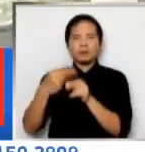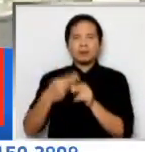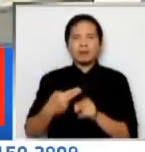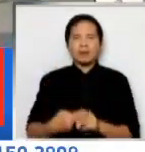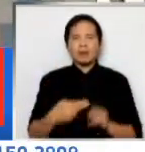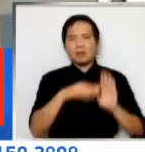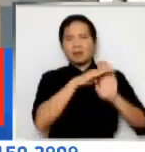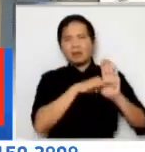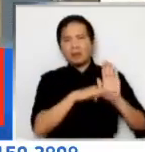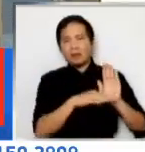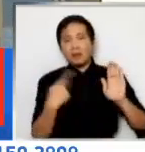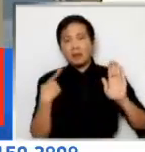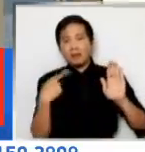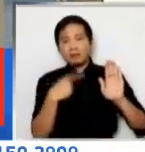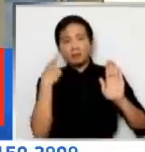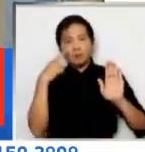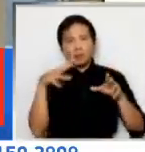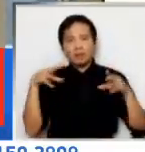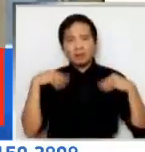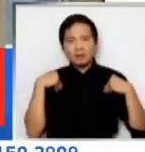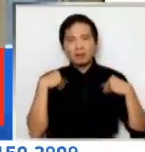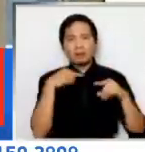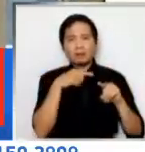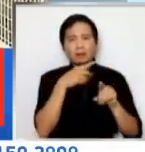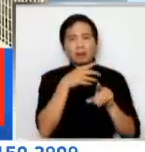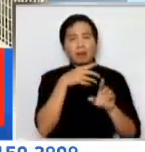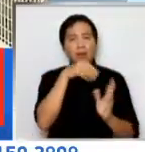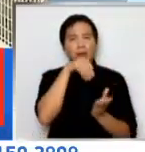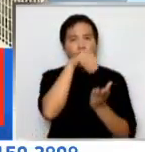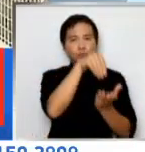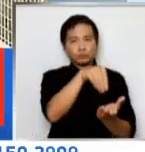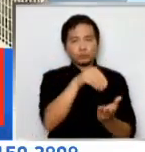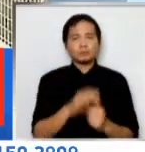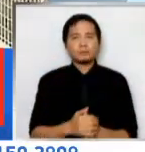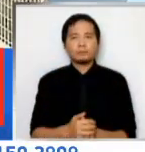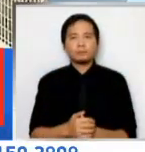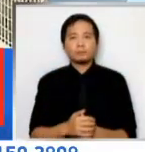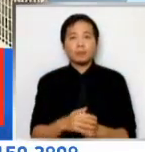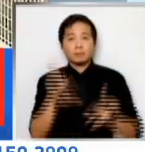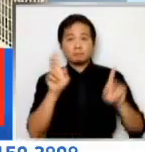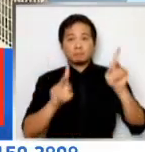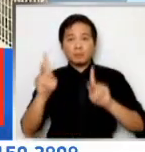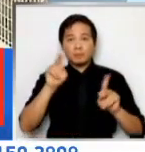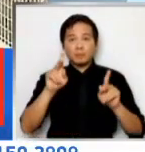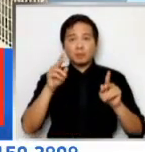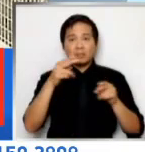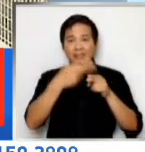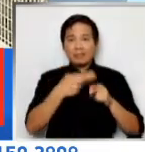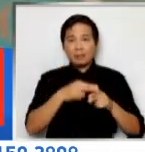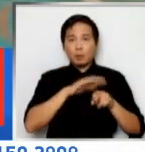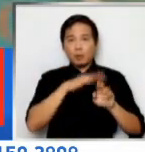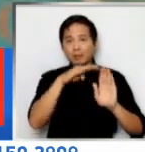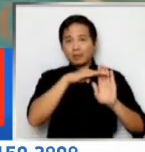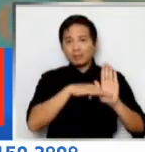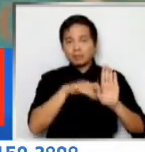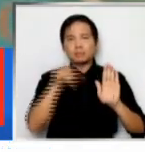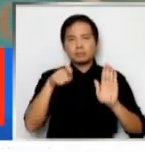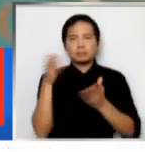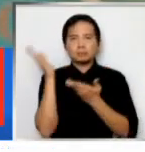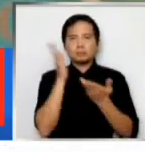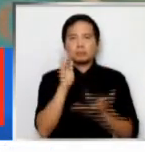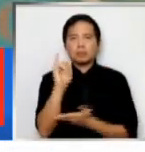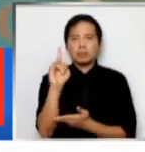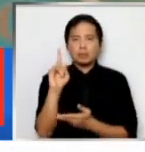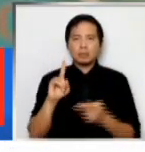araw na ito dito sa Barangay Kalumpang. Ang mga benepisyaryo na nasa listahan, kailangan magdala ng valid ID na may lagda at tatlong